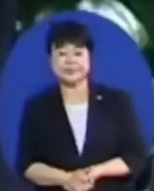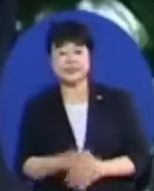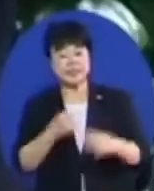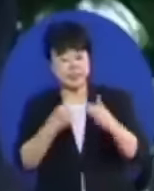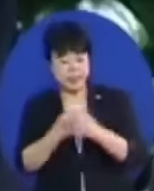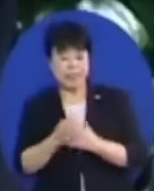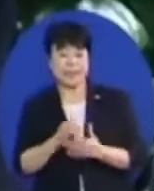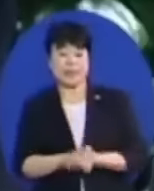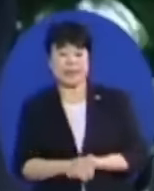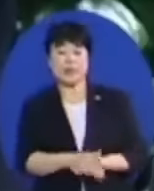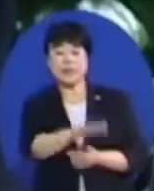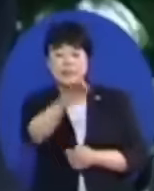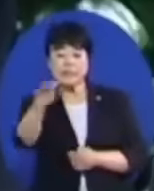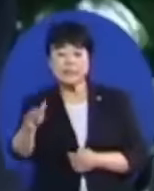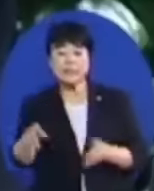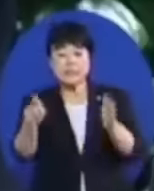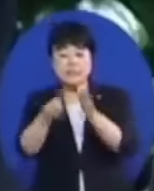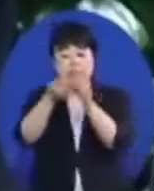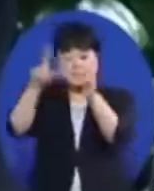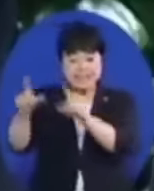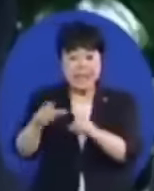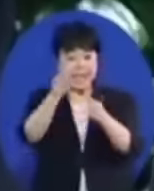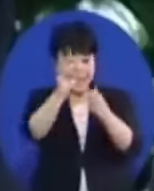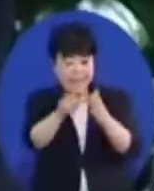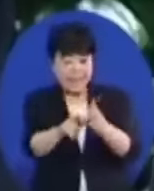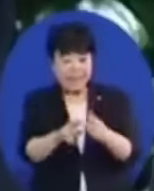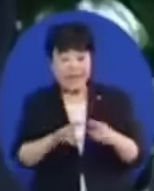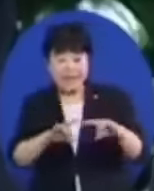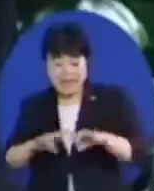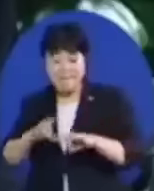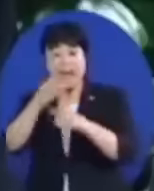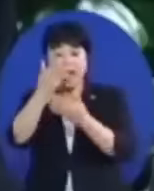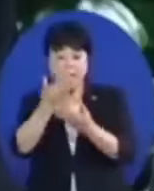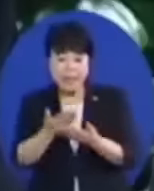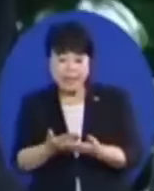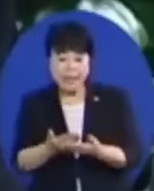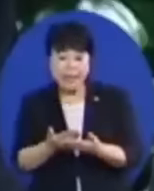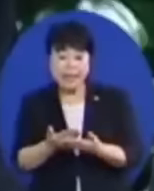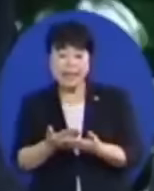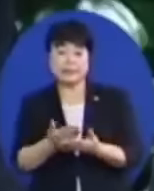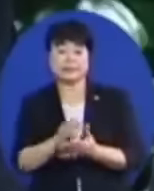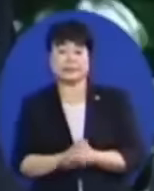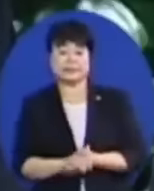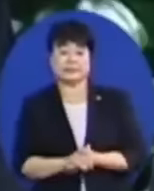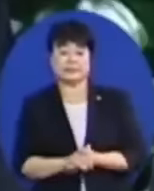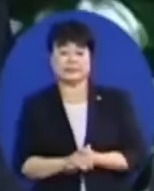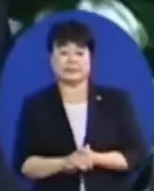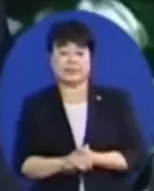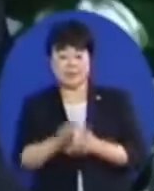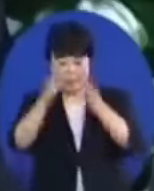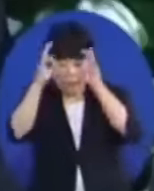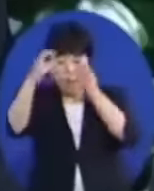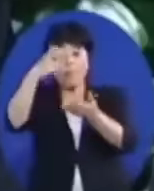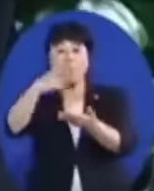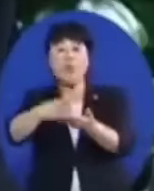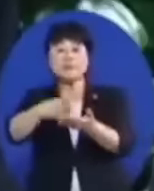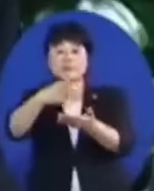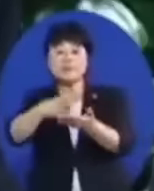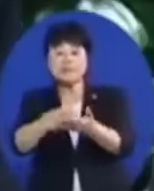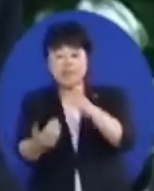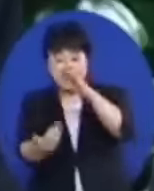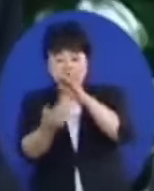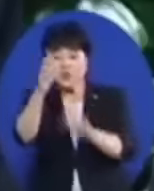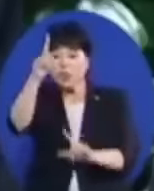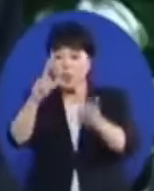그러므로 우리의 신앙생활은 레마를 받아서 그것을 바라봄의 법칙으로